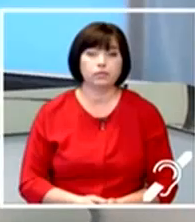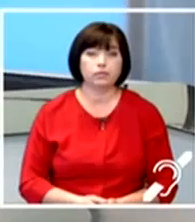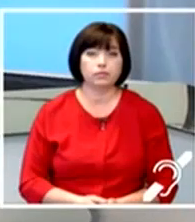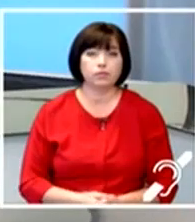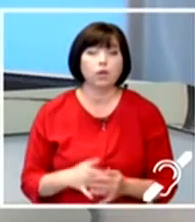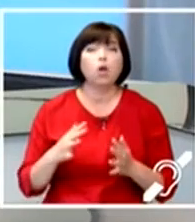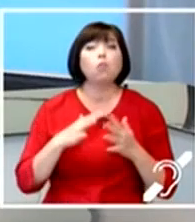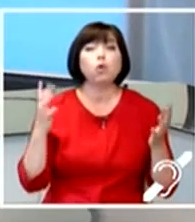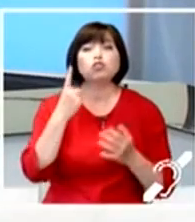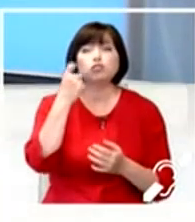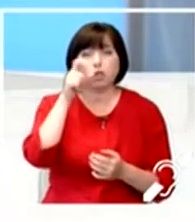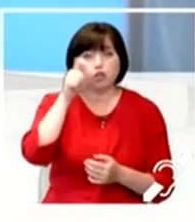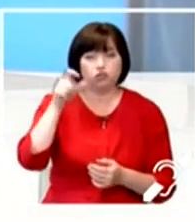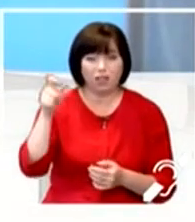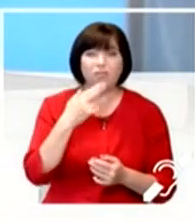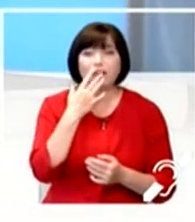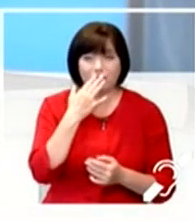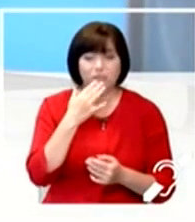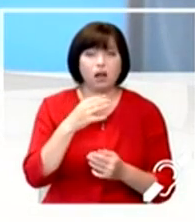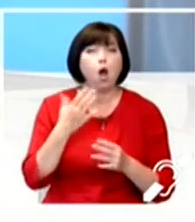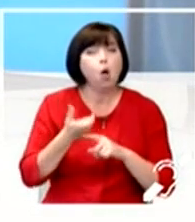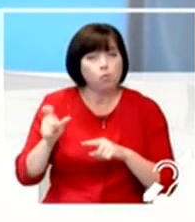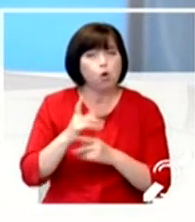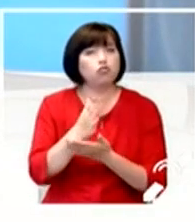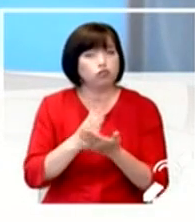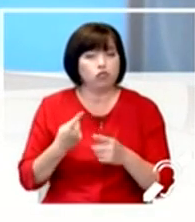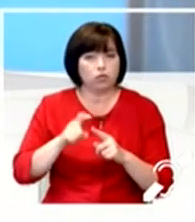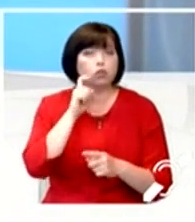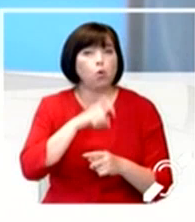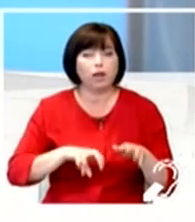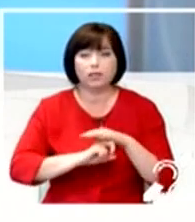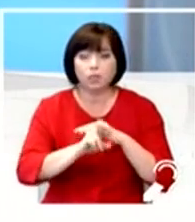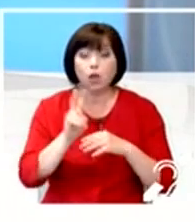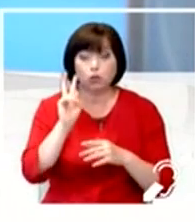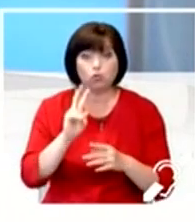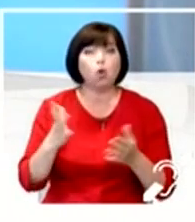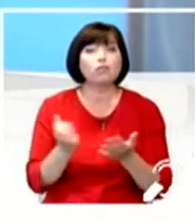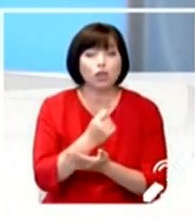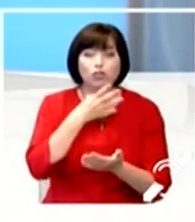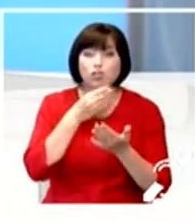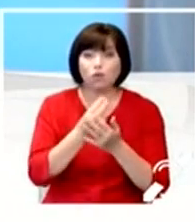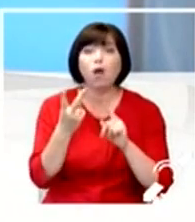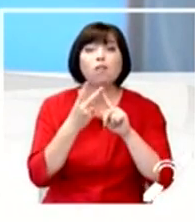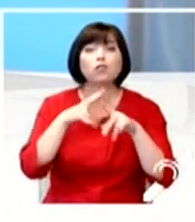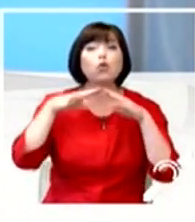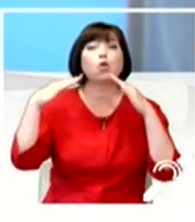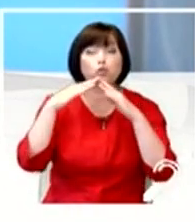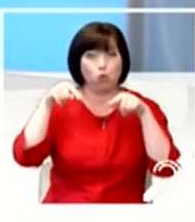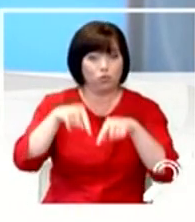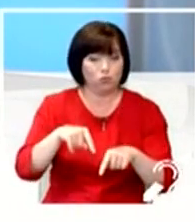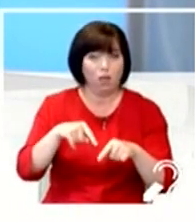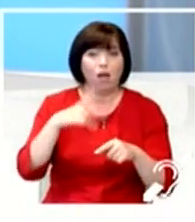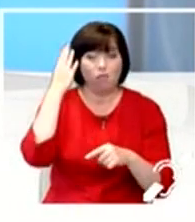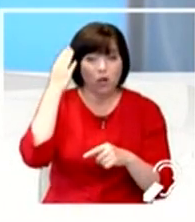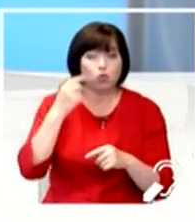peste 100 de cetățenii străini în mare parte refugiați ucraineni care și au găsit o a doua casă Republica Moldova va au